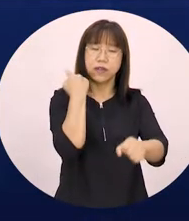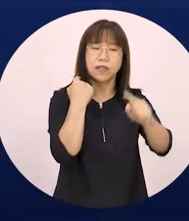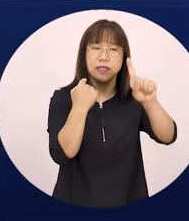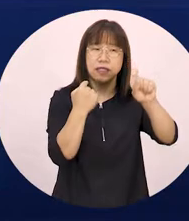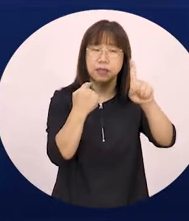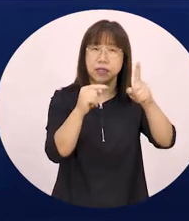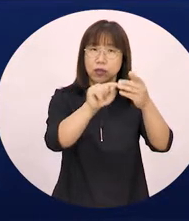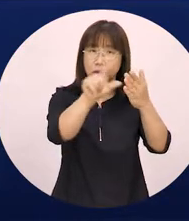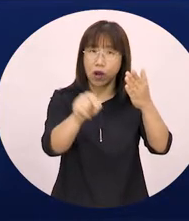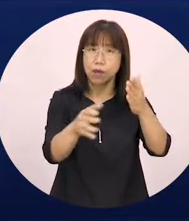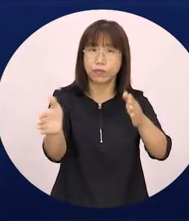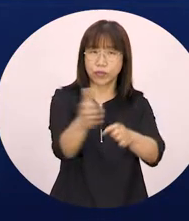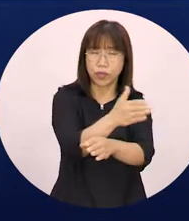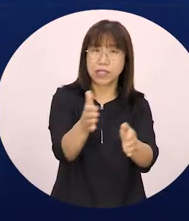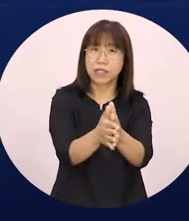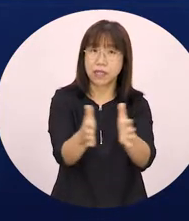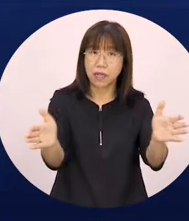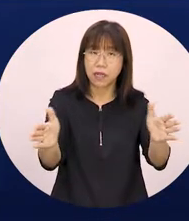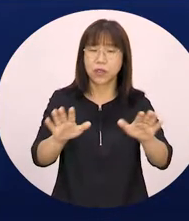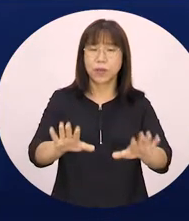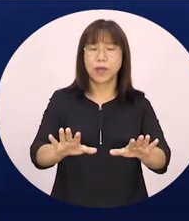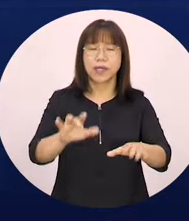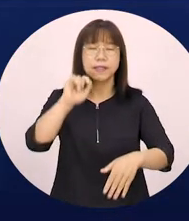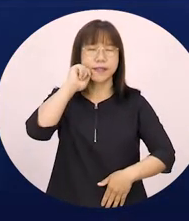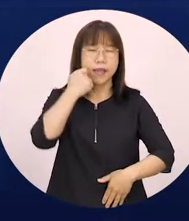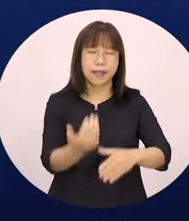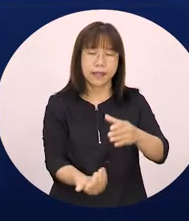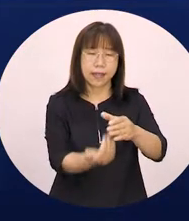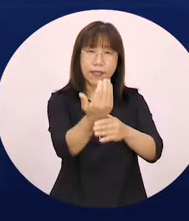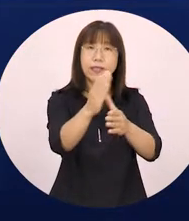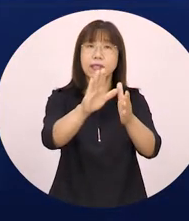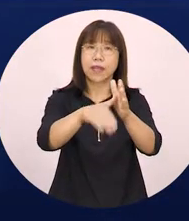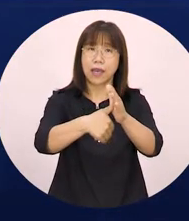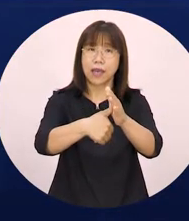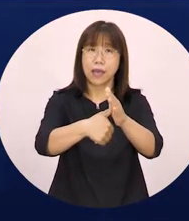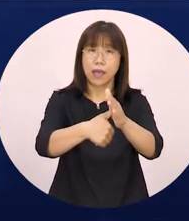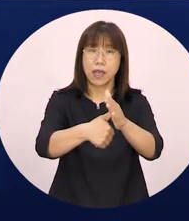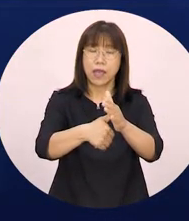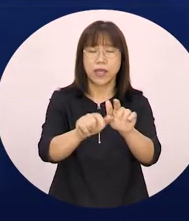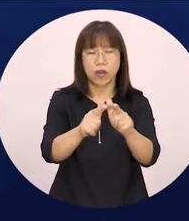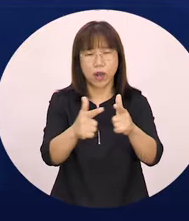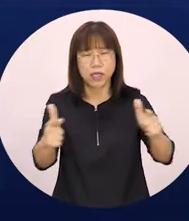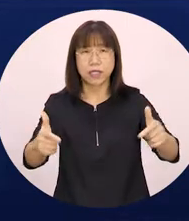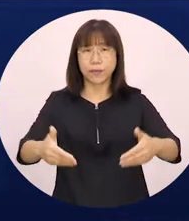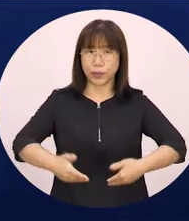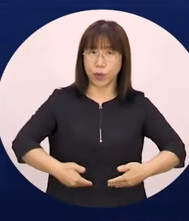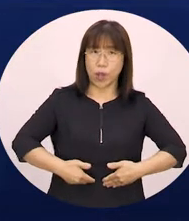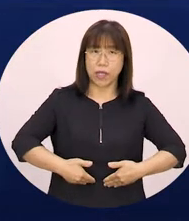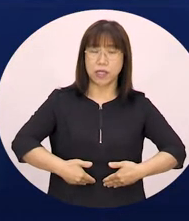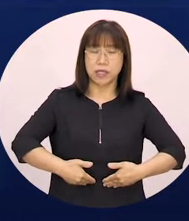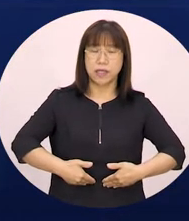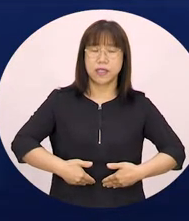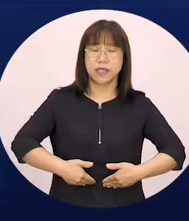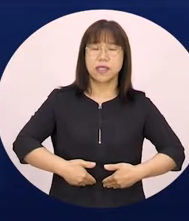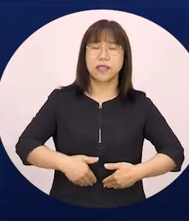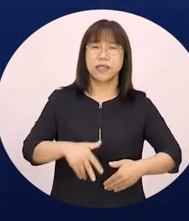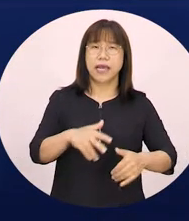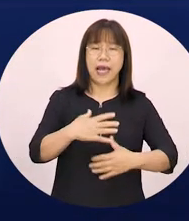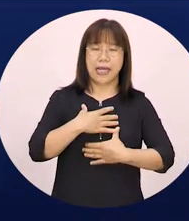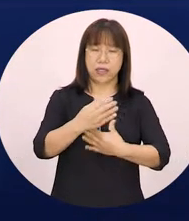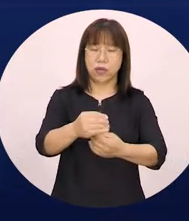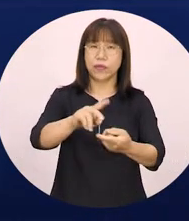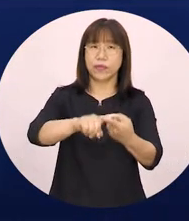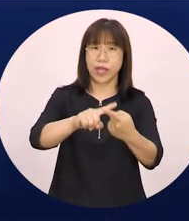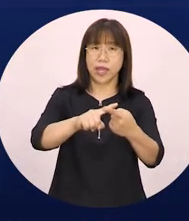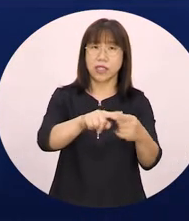운영하고 있는데요. 이번에는 재난상황 발생 시 꼭 알아야 할 다양한 안전시설 정보들을 한 곳에서 쉽고